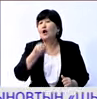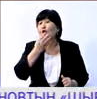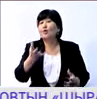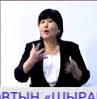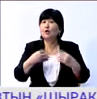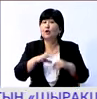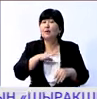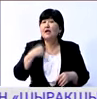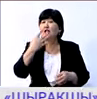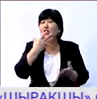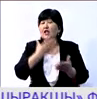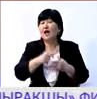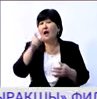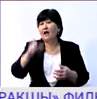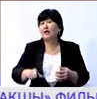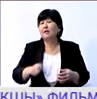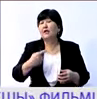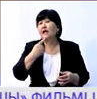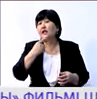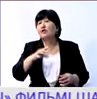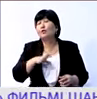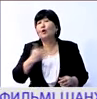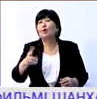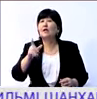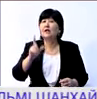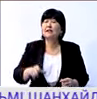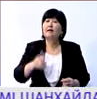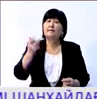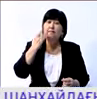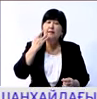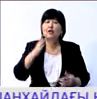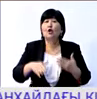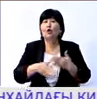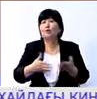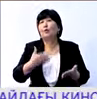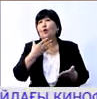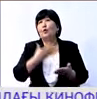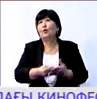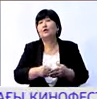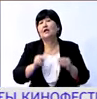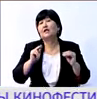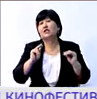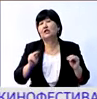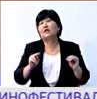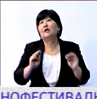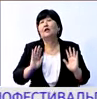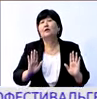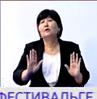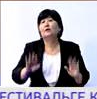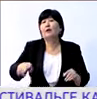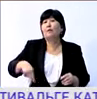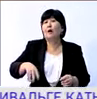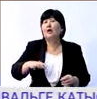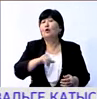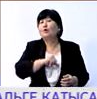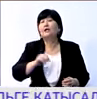жанұяда болсын, жеке адамның басында болсын бір қиыншылық болған кезде ол кісі әр уақытта көмектесуге, өзінің шын жаңағы не только басшы ретінде,